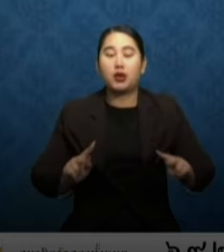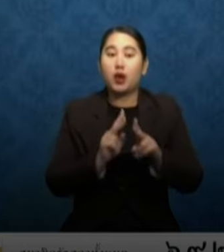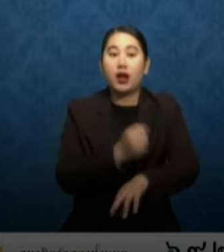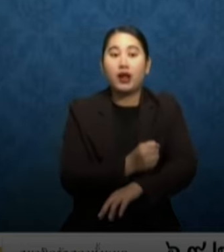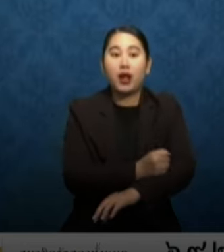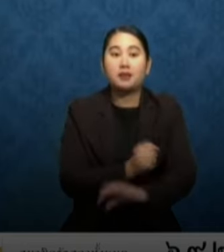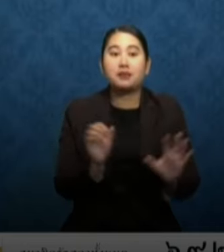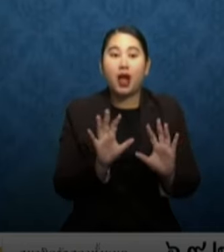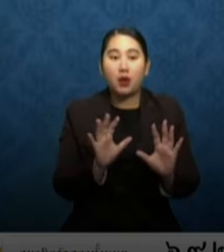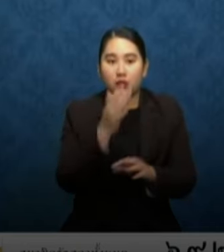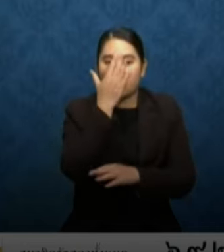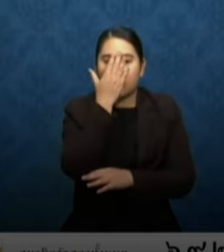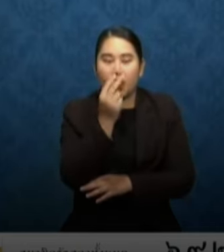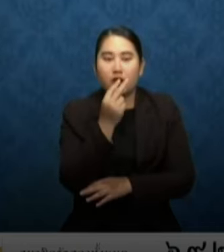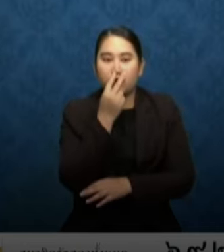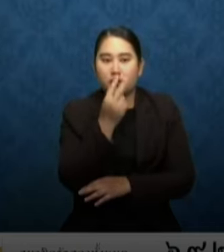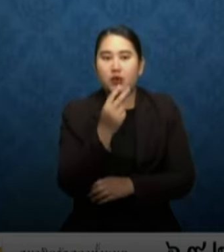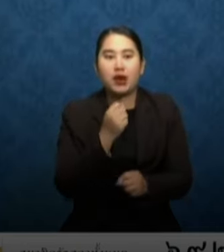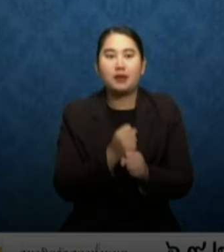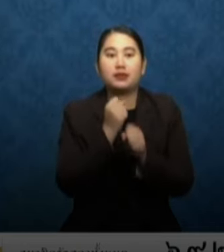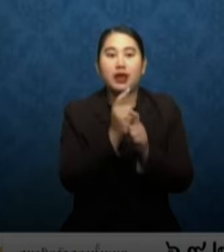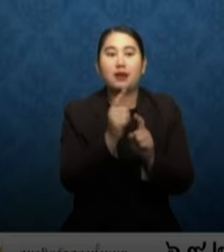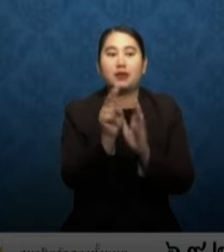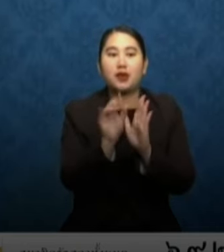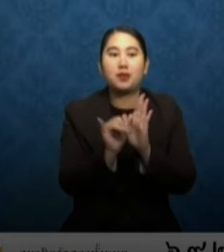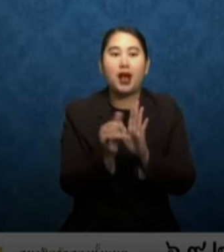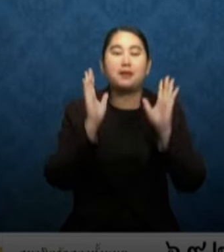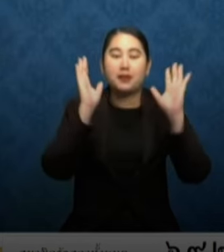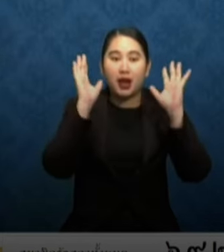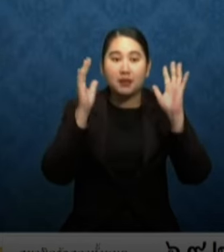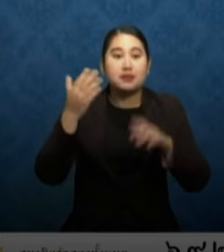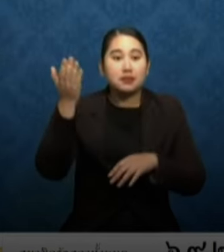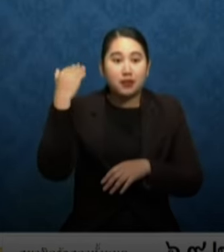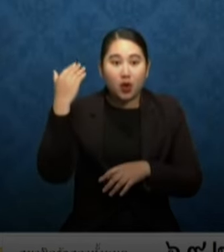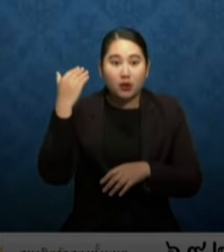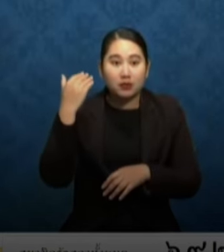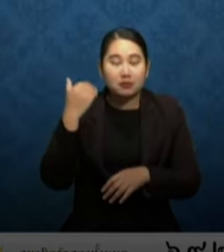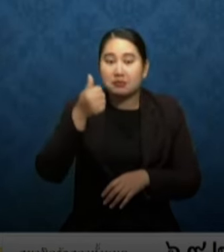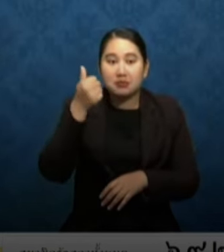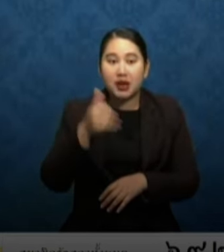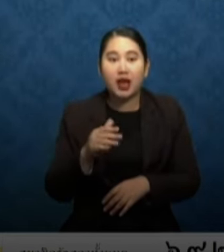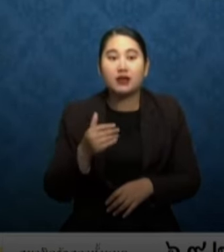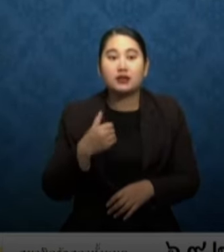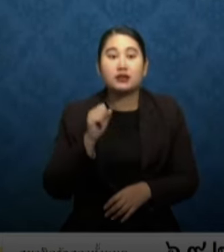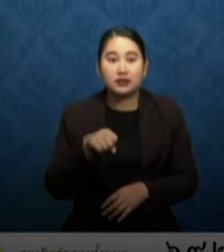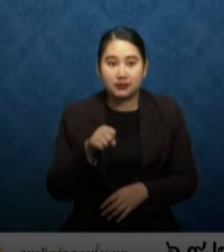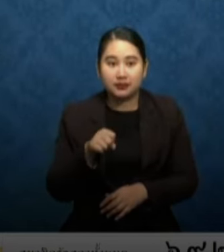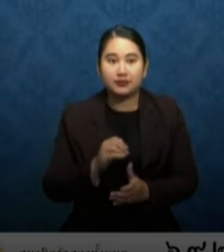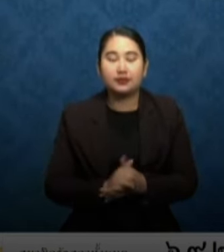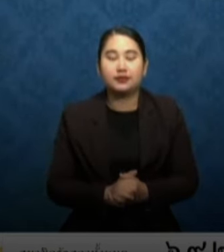ท่านเพราะไม่สามารถทำตามนโยบายที่เคยหาเสียงไว้ใช่หรือ